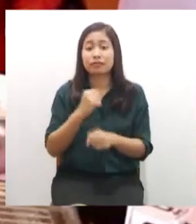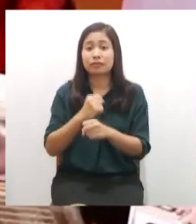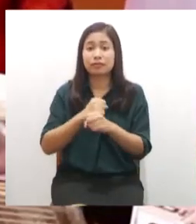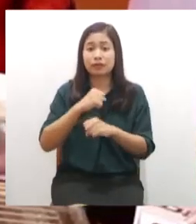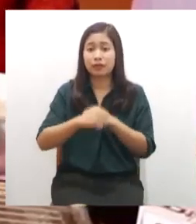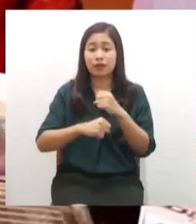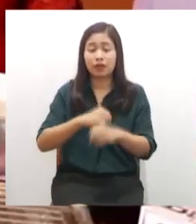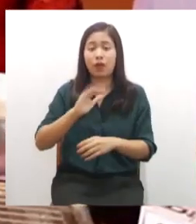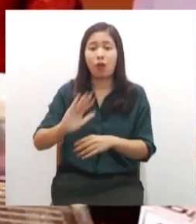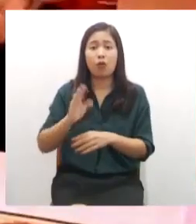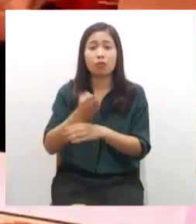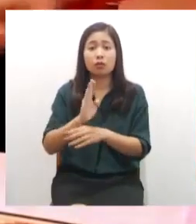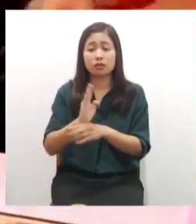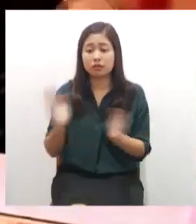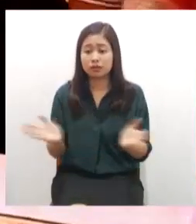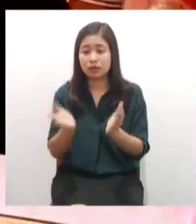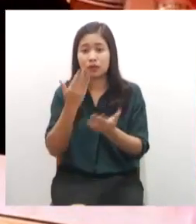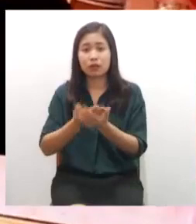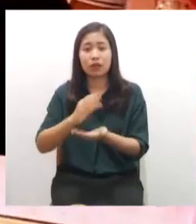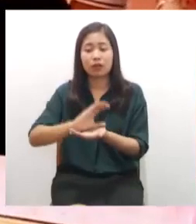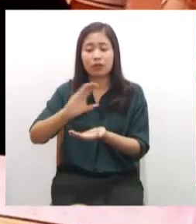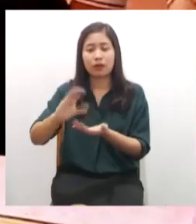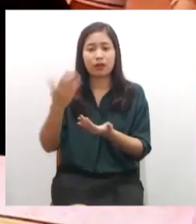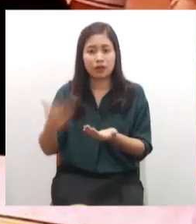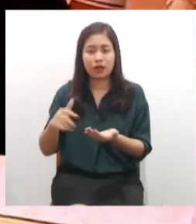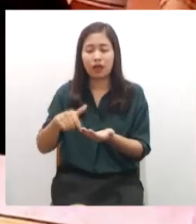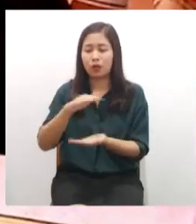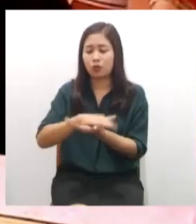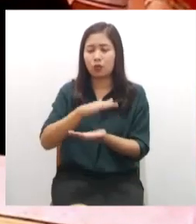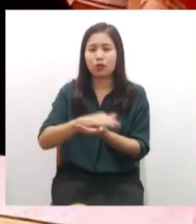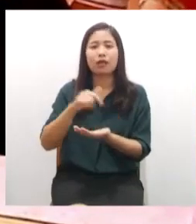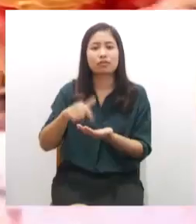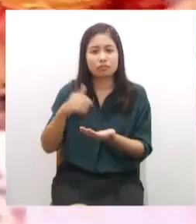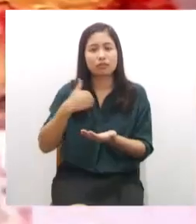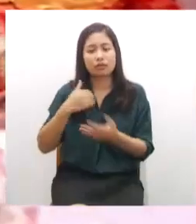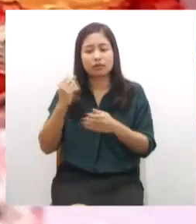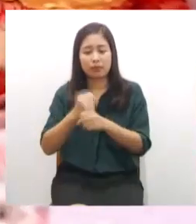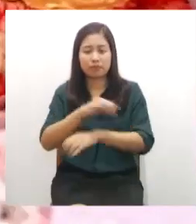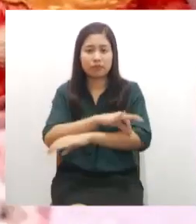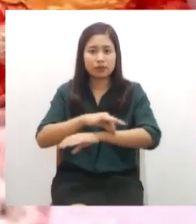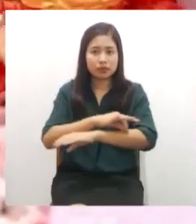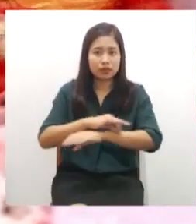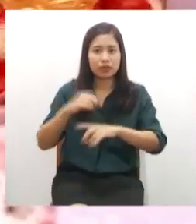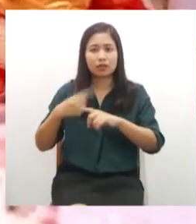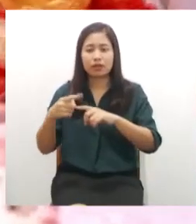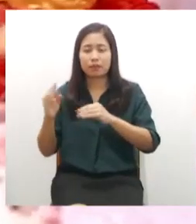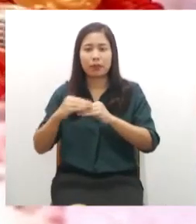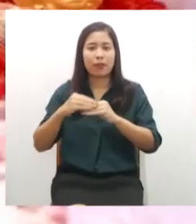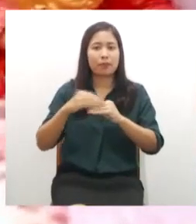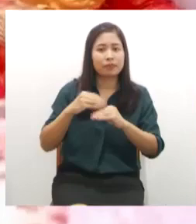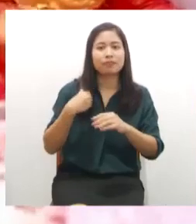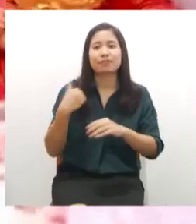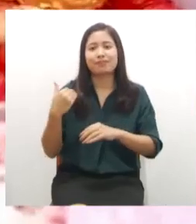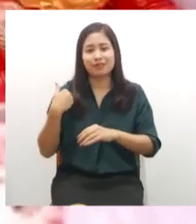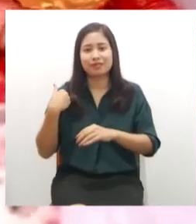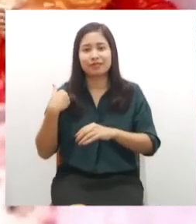ำกัดมหาชนให้การสนับสนุนงบประมาณแล้วทางโรงเรียนเองก็ยังควักเงินในบัญชีมาหนุนเสริมอีกด้วยจำนวนหนึ่งนะครับโด